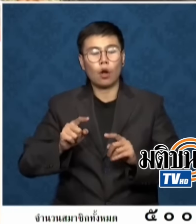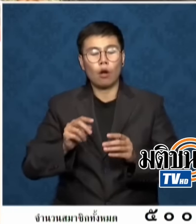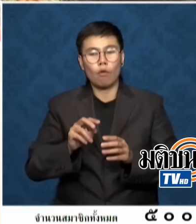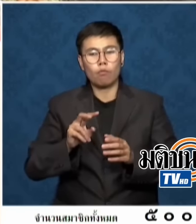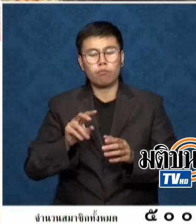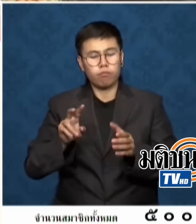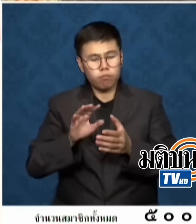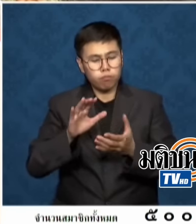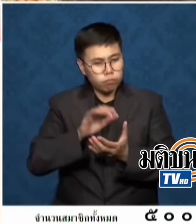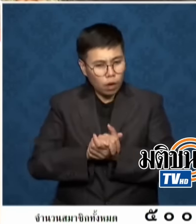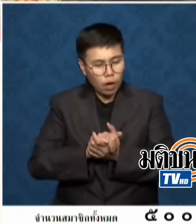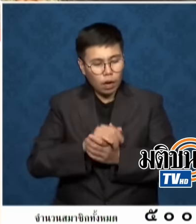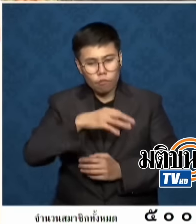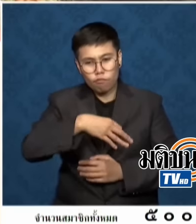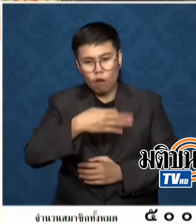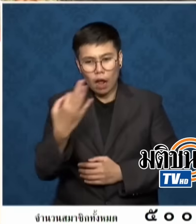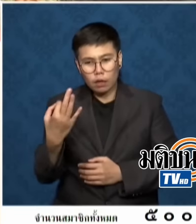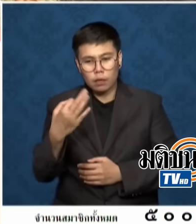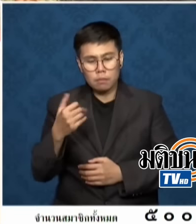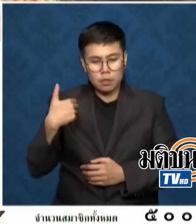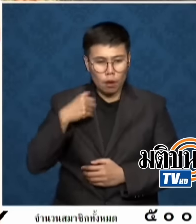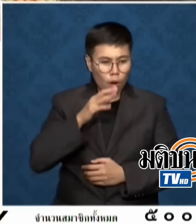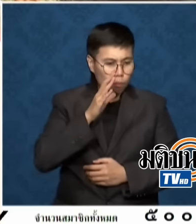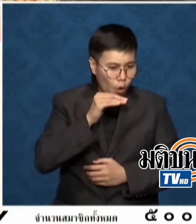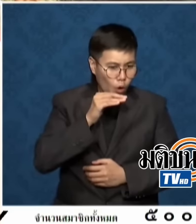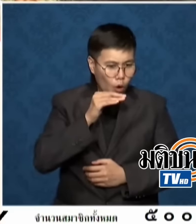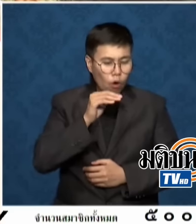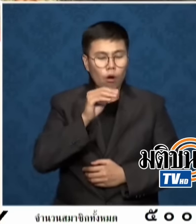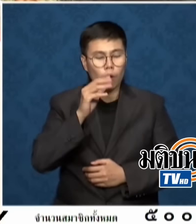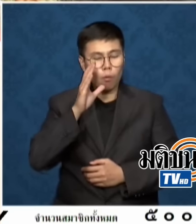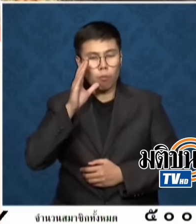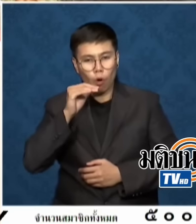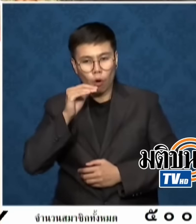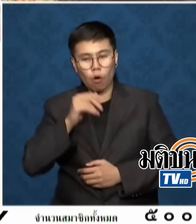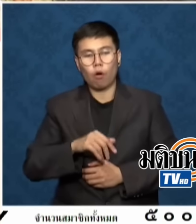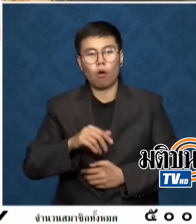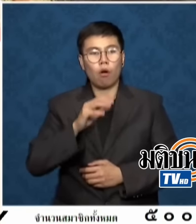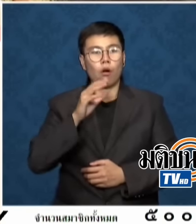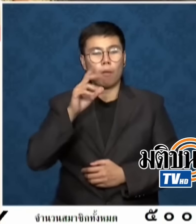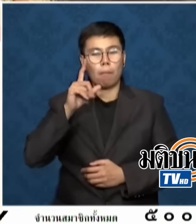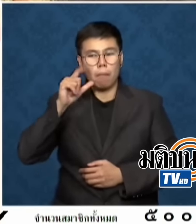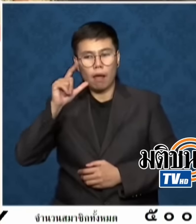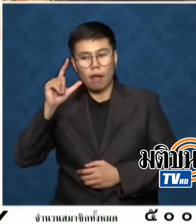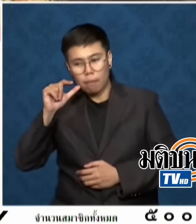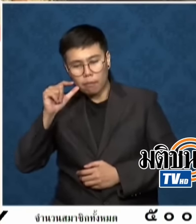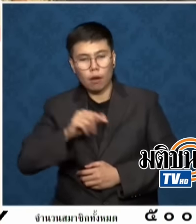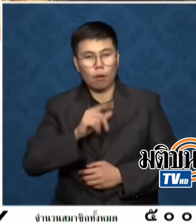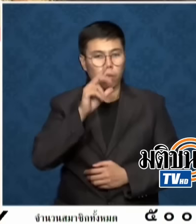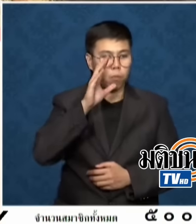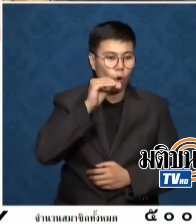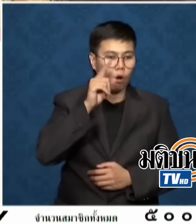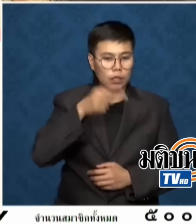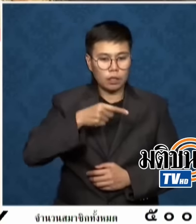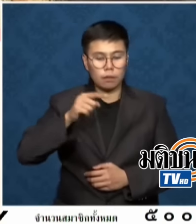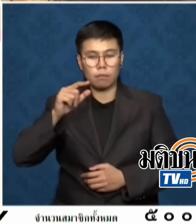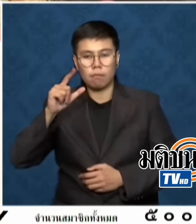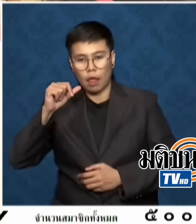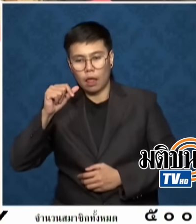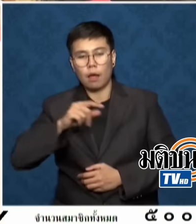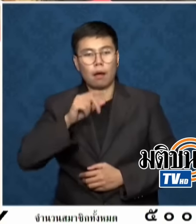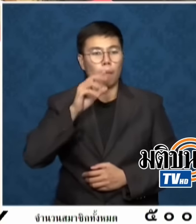ที่เขาเป็นพ่อแม่พ่อขีดบุพการีแม่ขีดบุพการีหรือบุพการีขีดบุพ